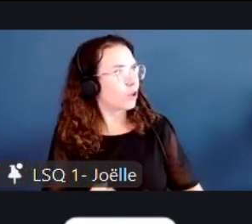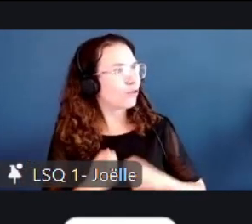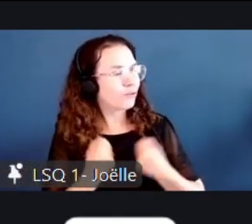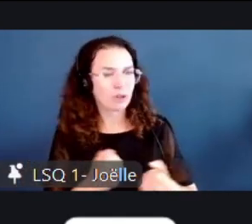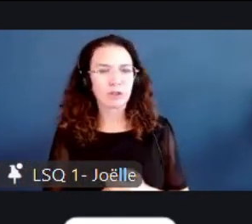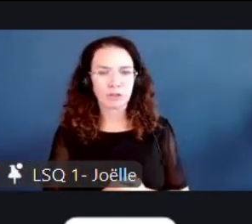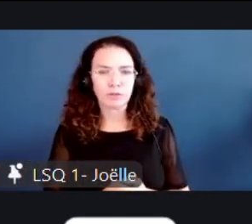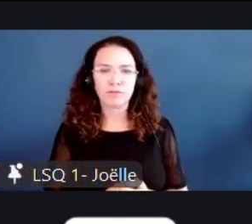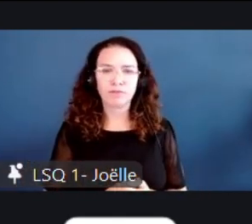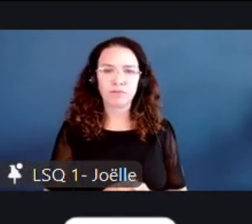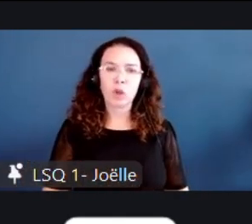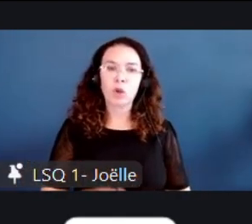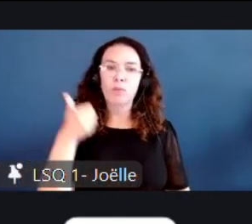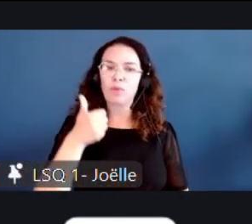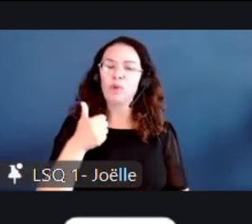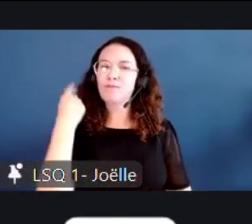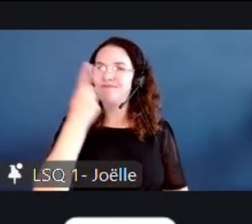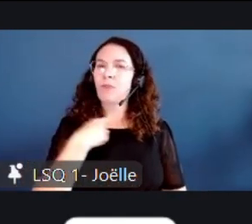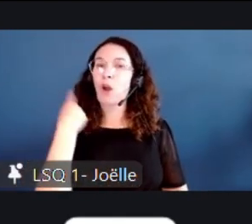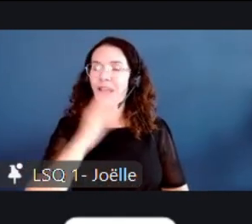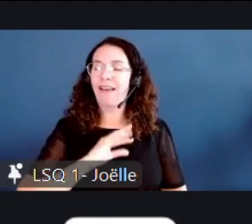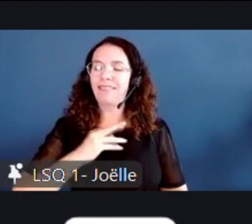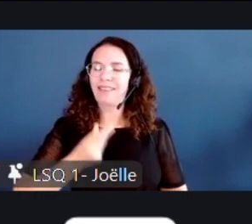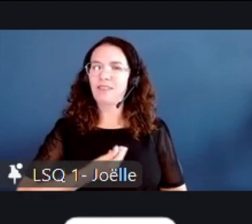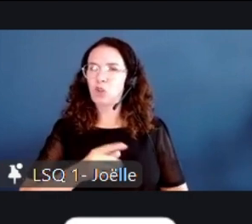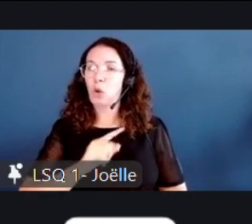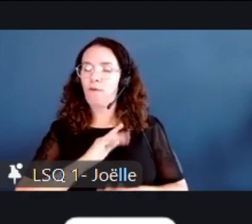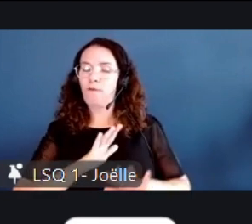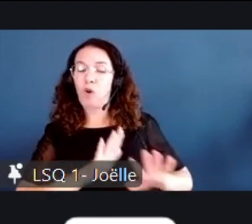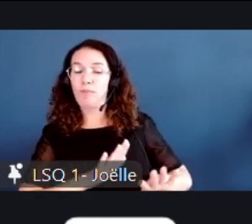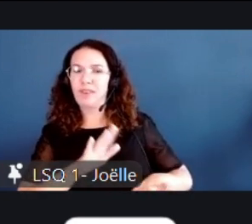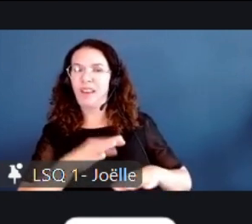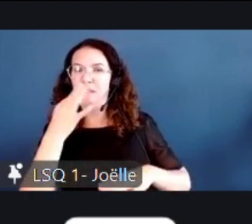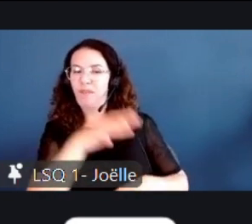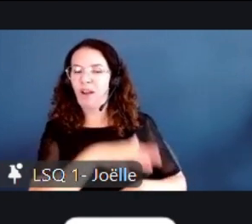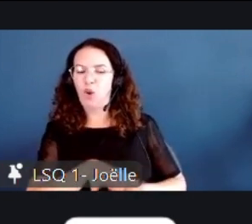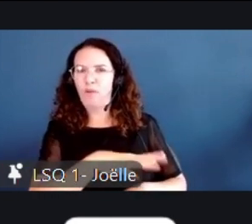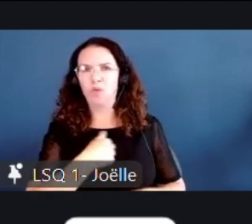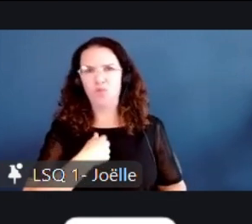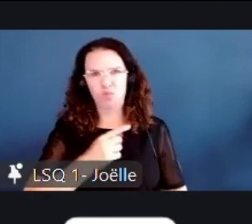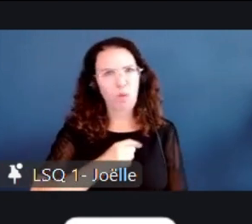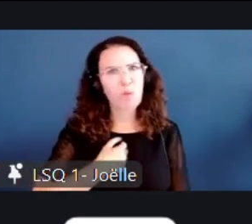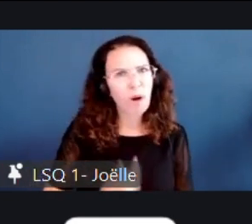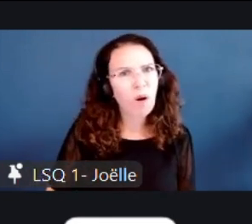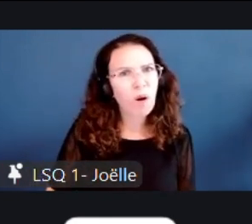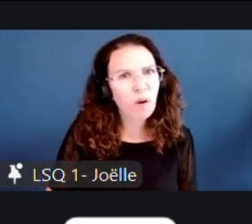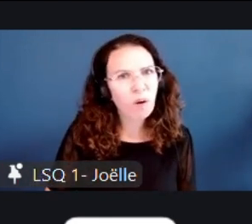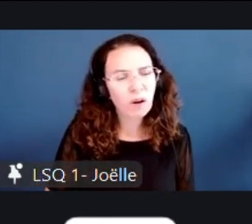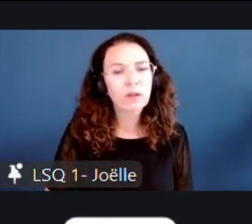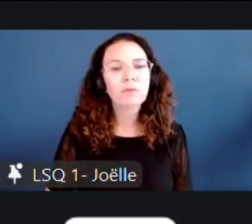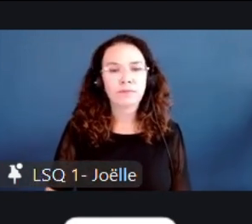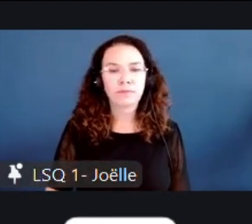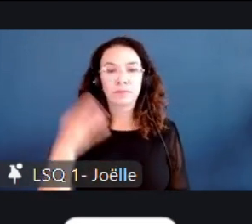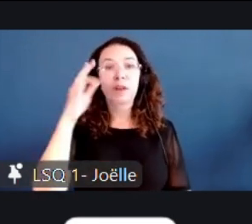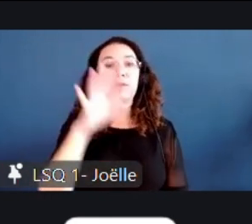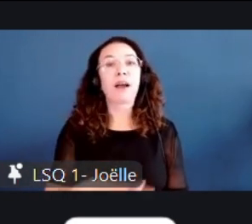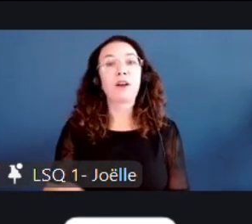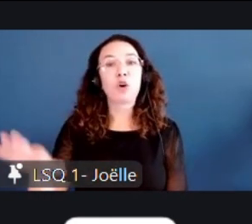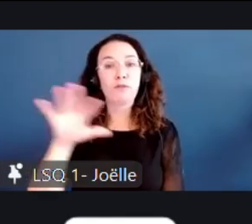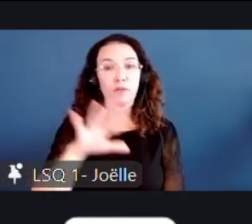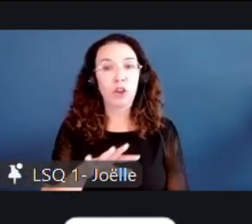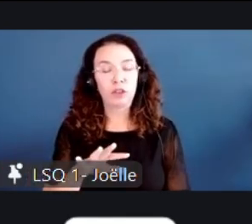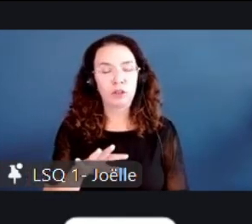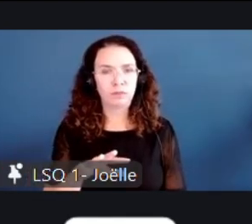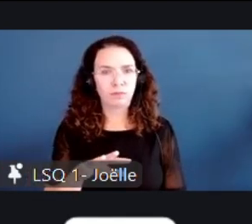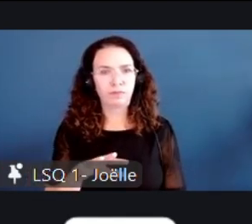y a un peu plus de transphobie dans les cercles francophones, donc j'ai peur. Les francophones de SLGBTQIA+,